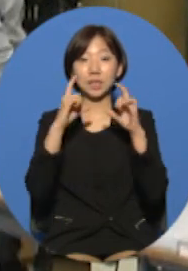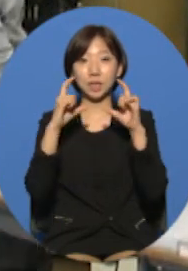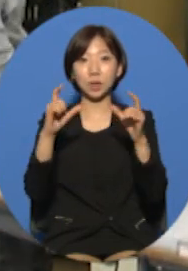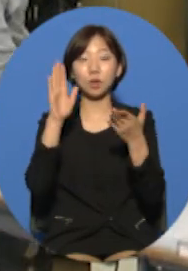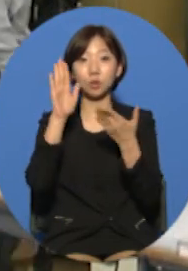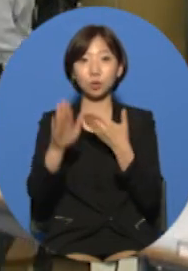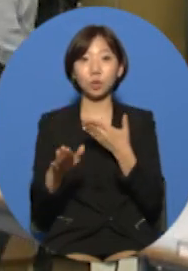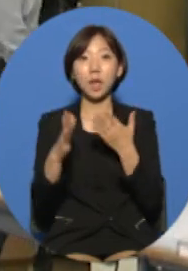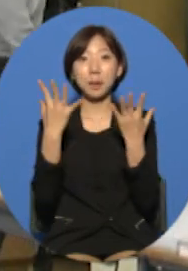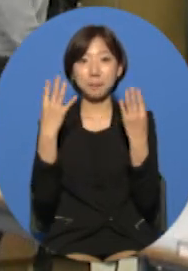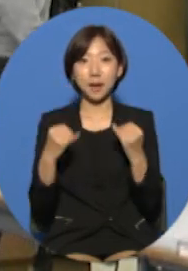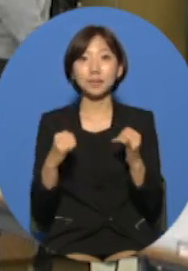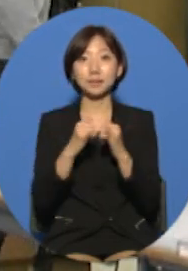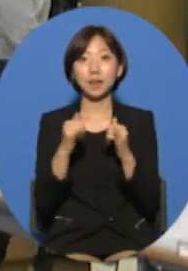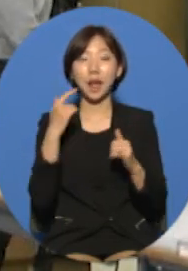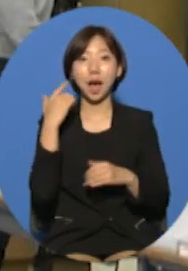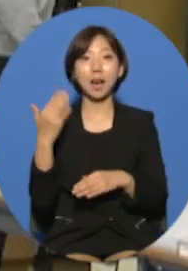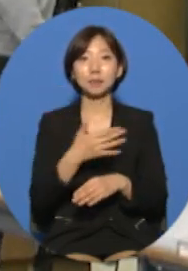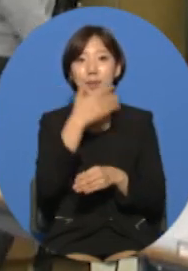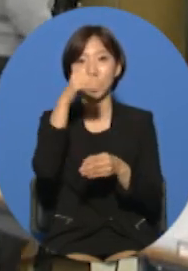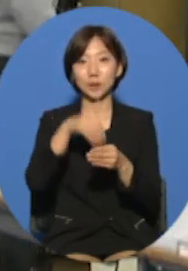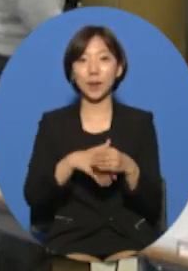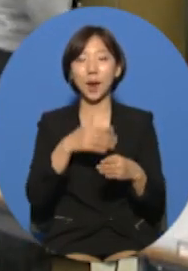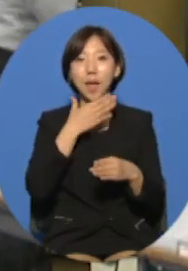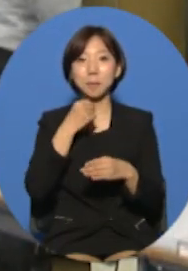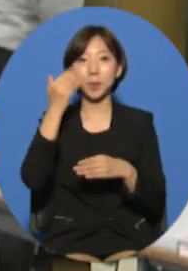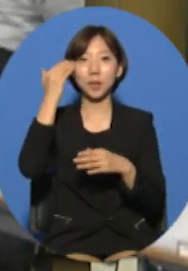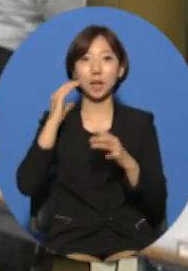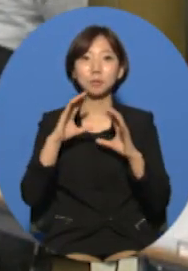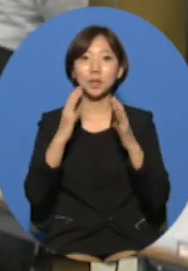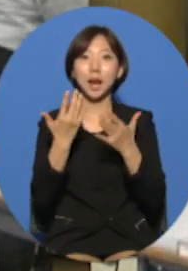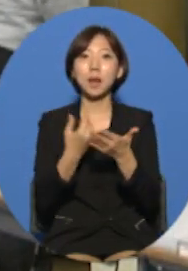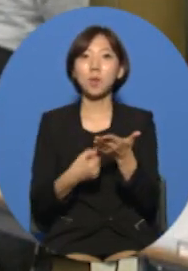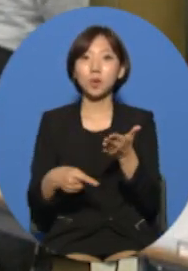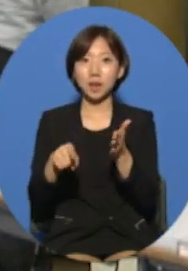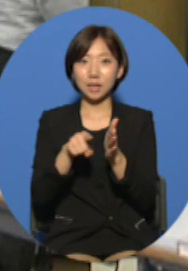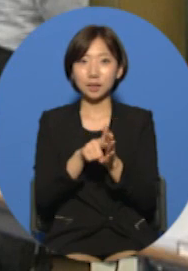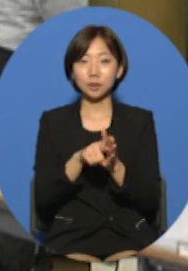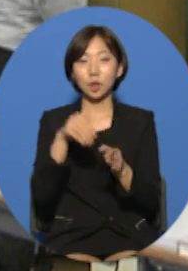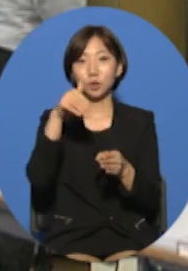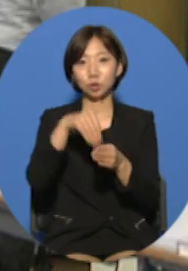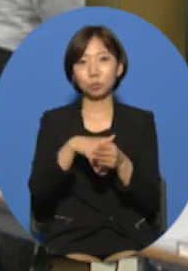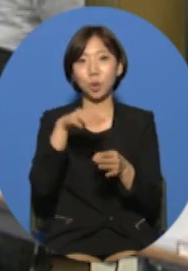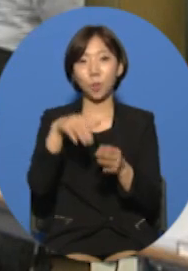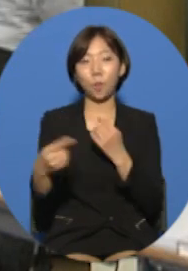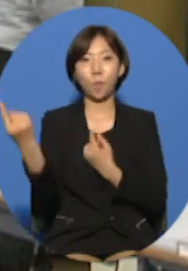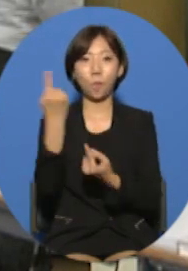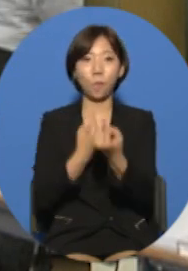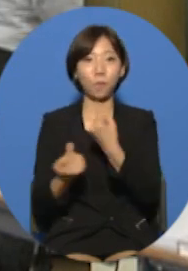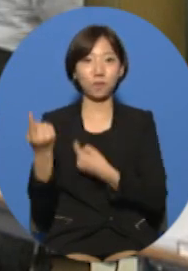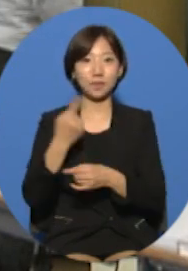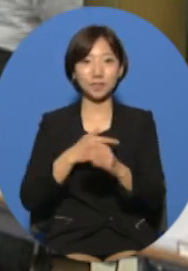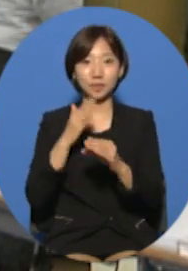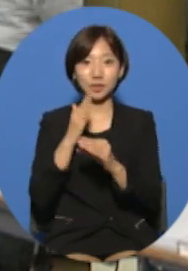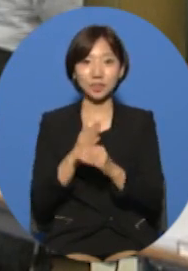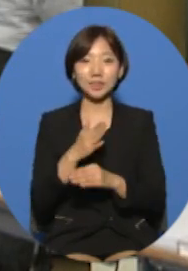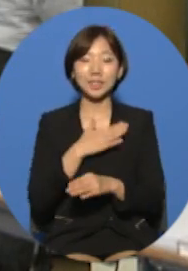많은 선거인분들이 아름다운 선거, 행복한 대한민국을 만들기 위해서 이곳 투표소를 찾고 계십니다.